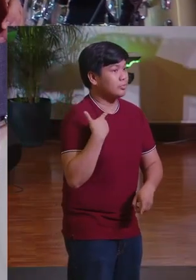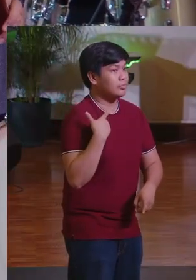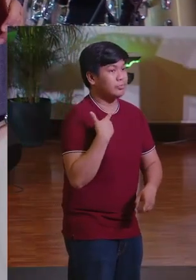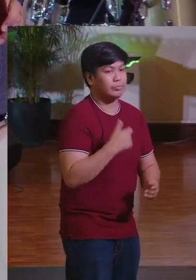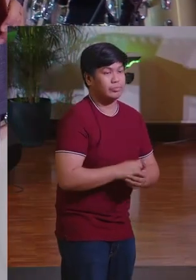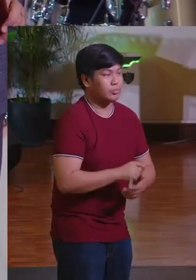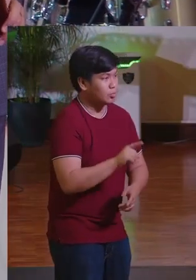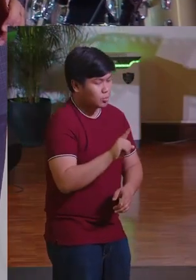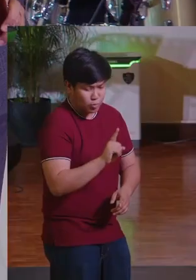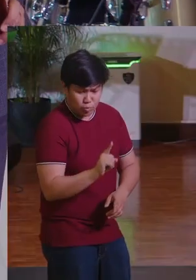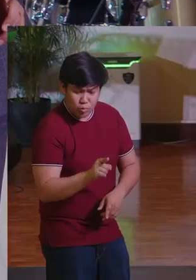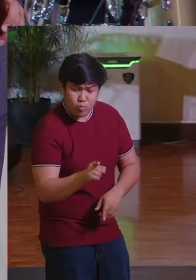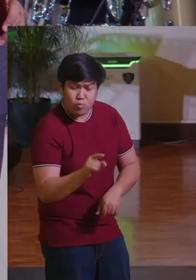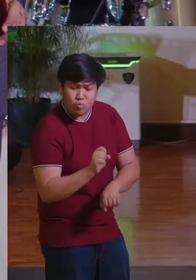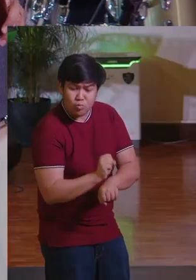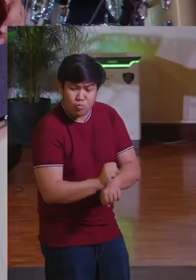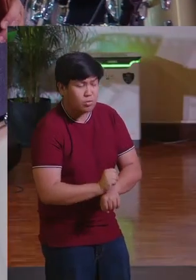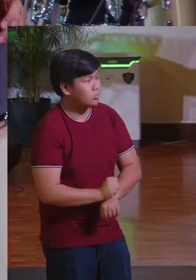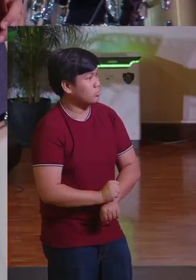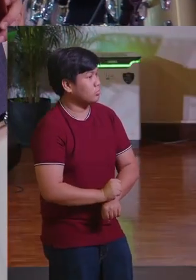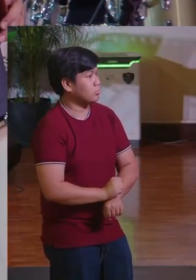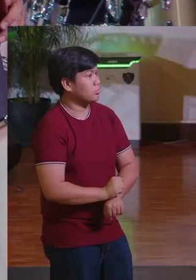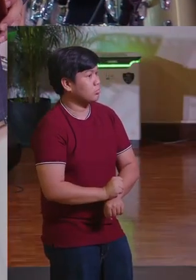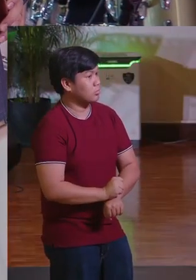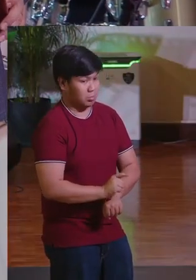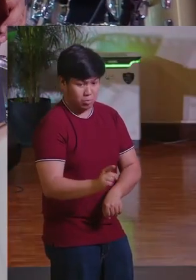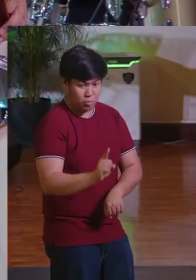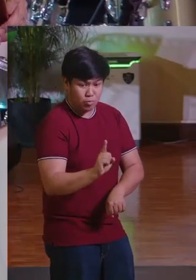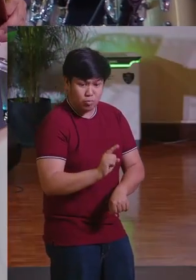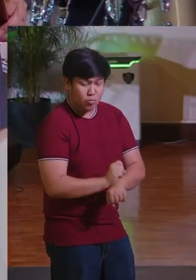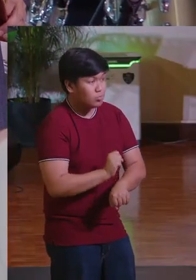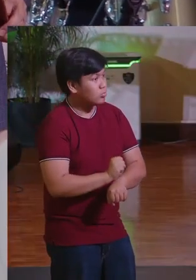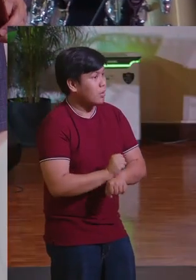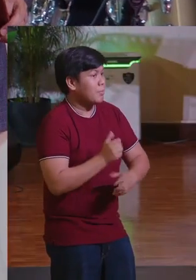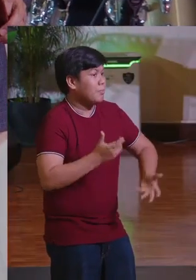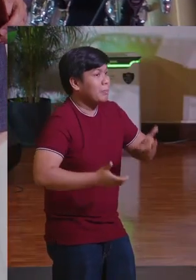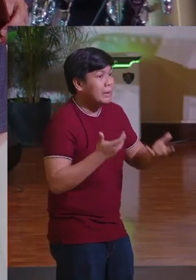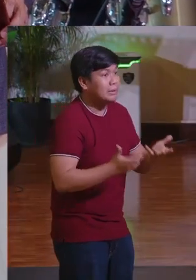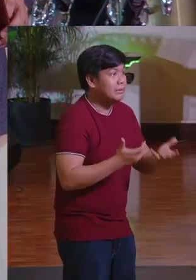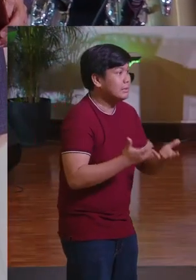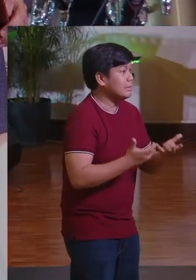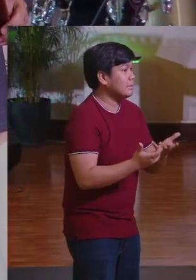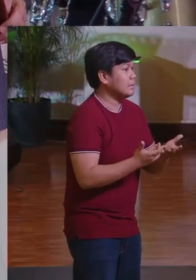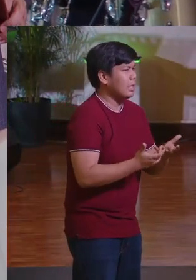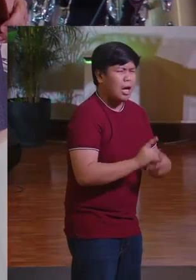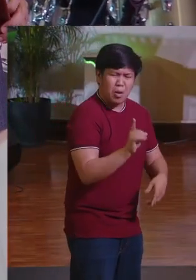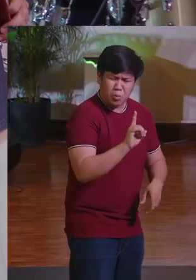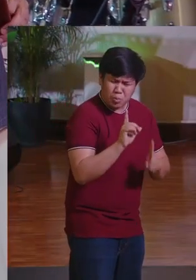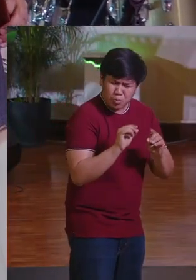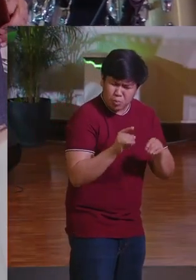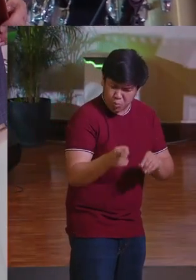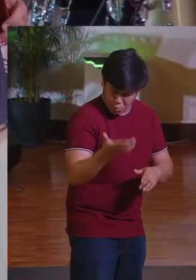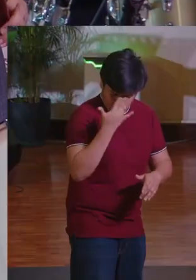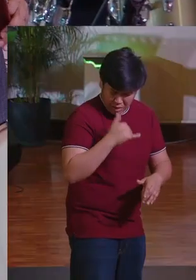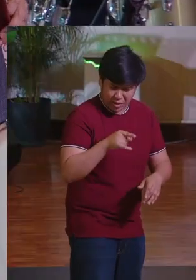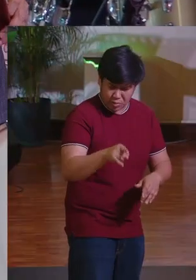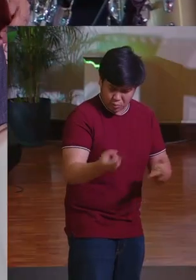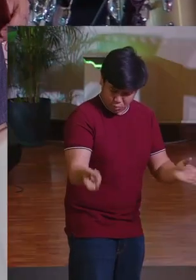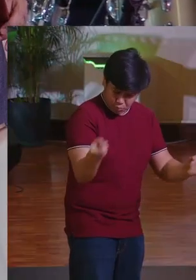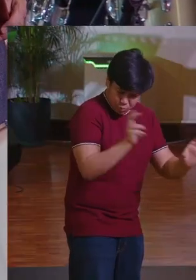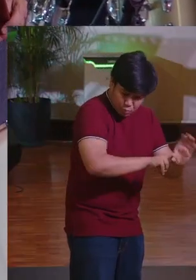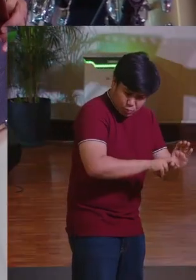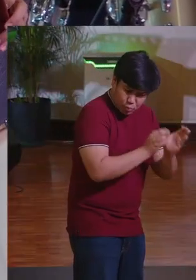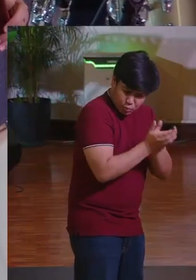What is your occupation? Anong trabaho mo? Pwede rin nating sabihin, ano ang ginagawa mo rito? Ikaw